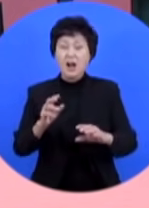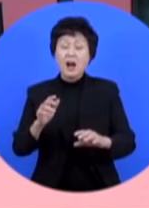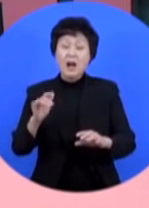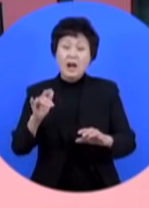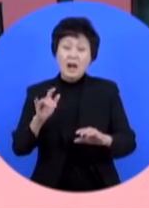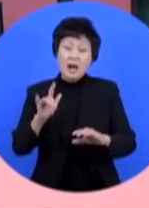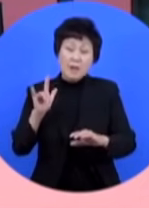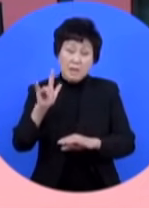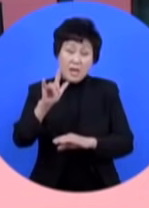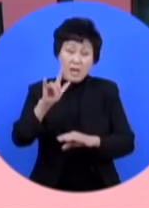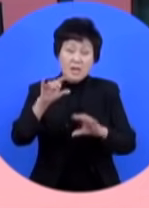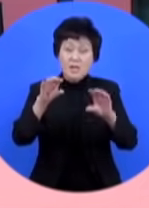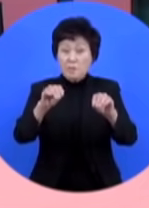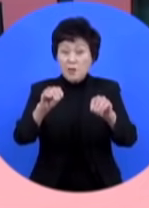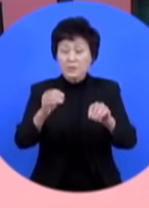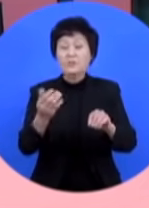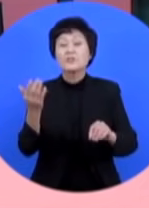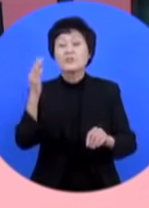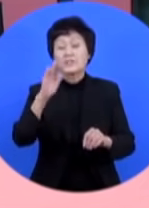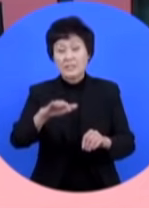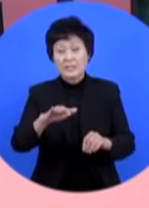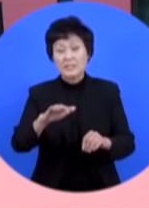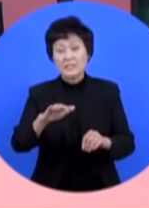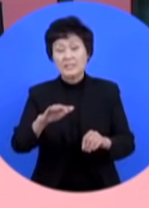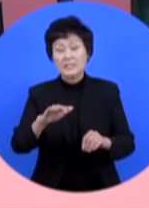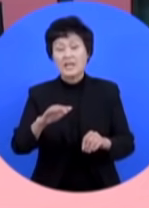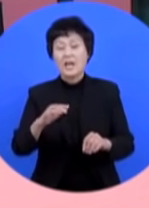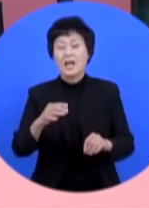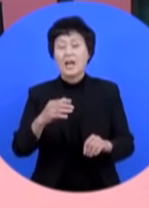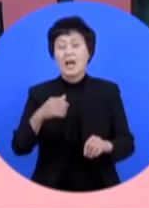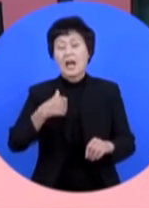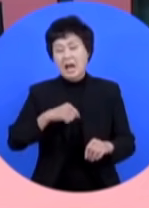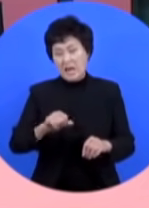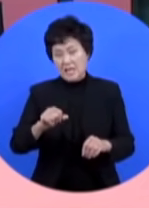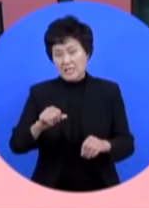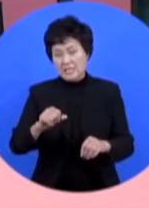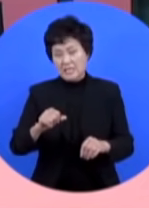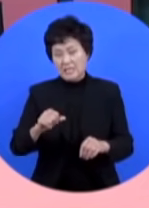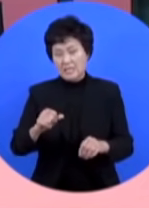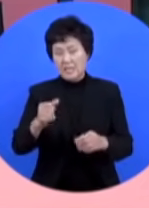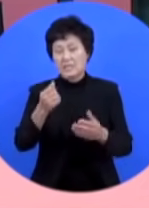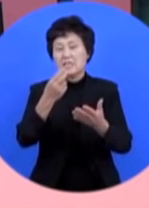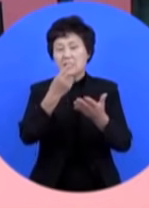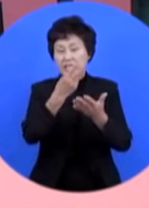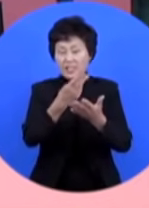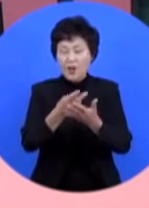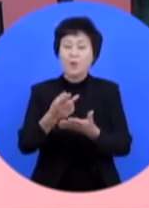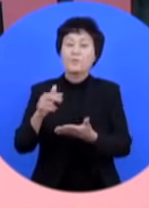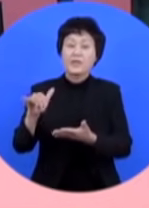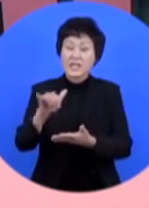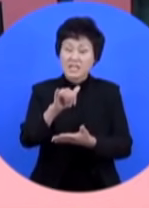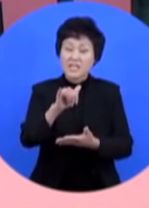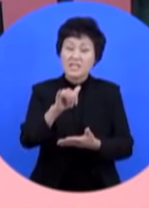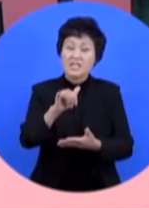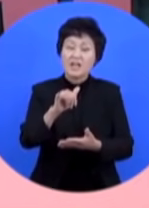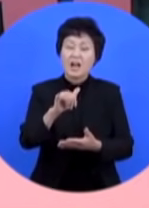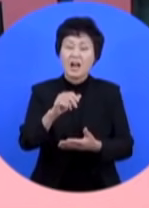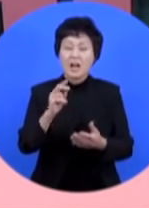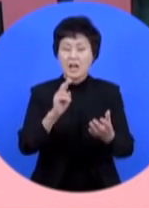화물기가 조금 지체는 되지만 아주 기적적으로 인천공항에 착륙을